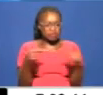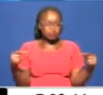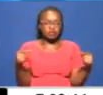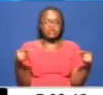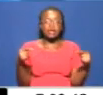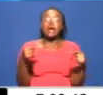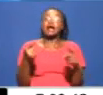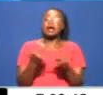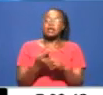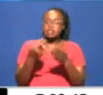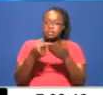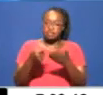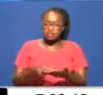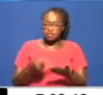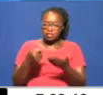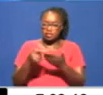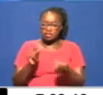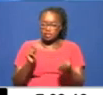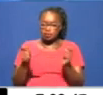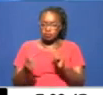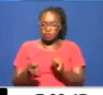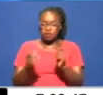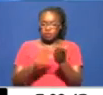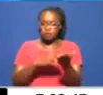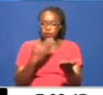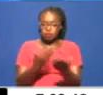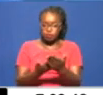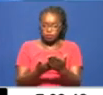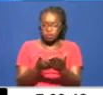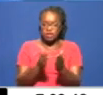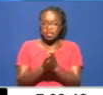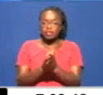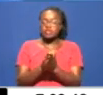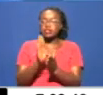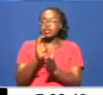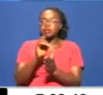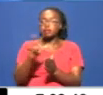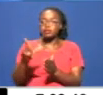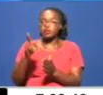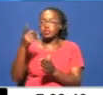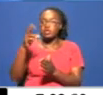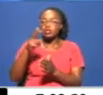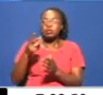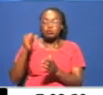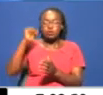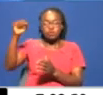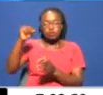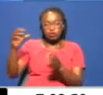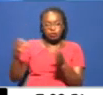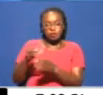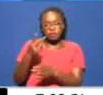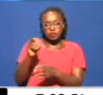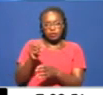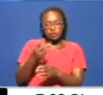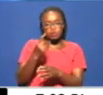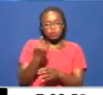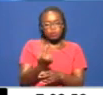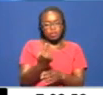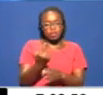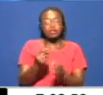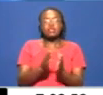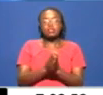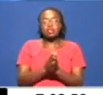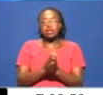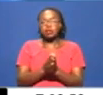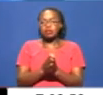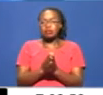kujadili marekebisho yanayopendekezwa kwa mswada wa vyama vya kisiasa mwaka 2021. Wabunge mirengo mikuu ya kisiasa